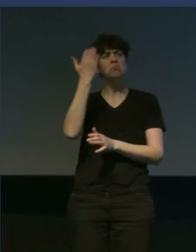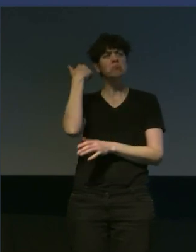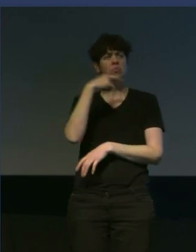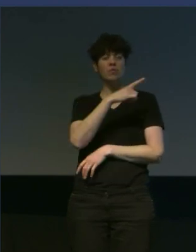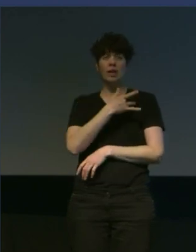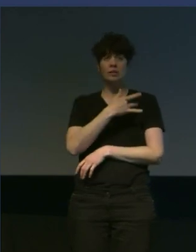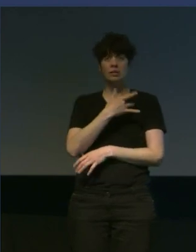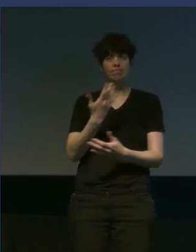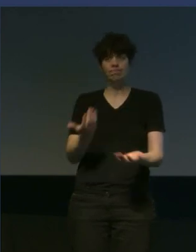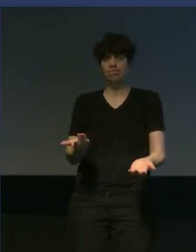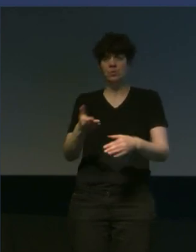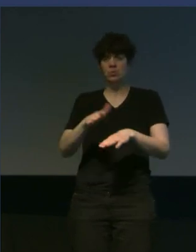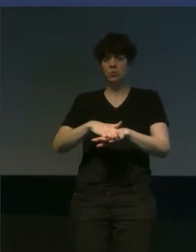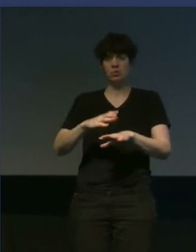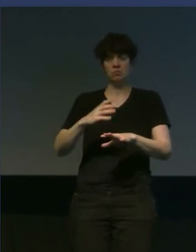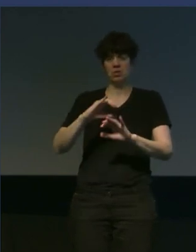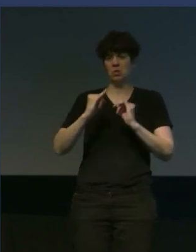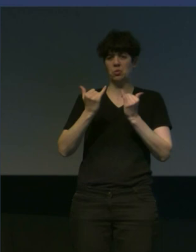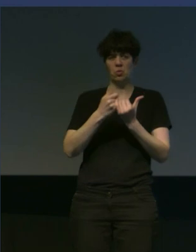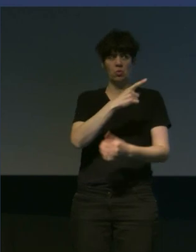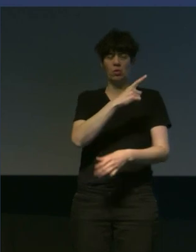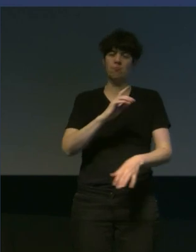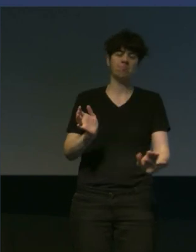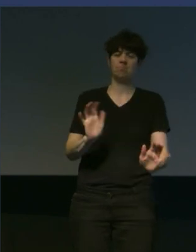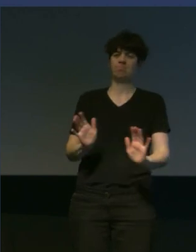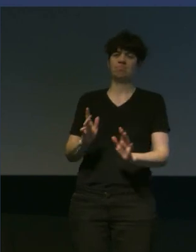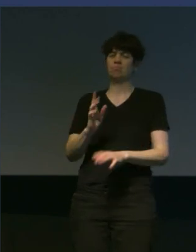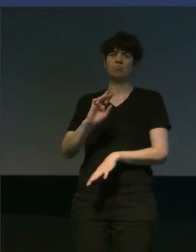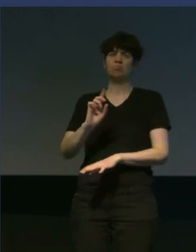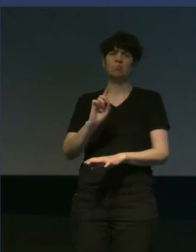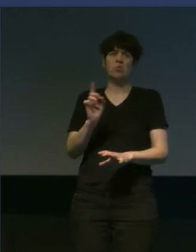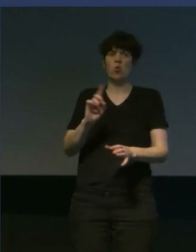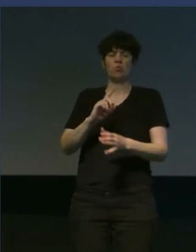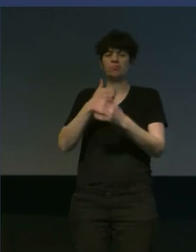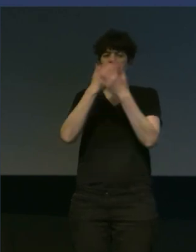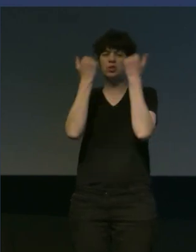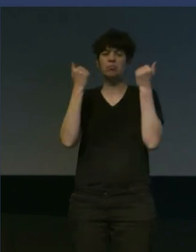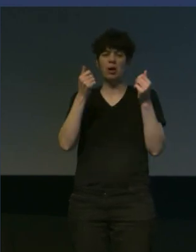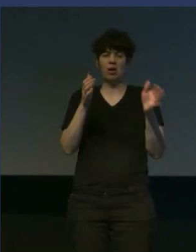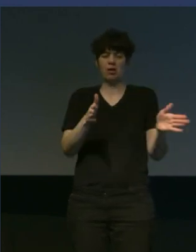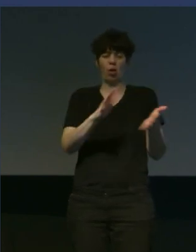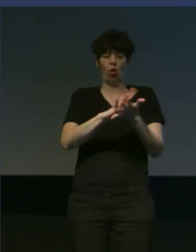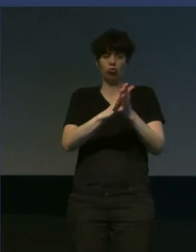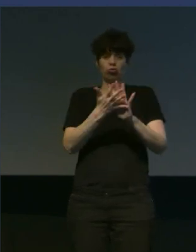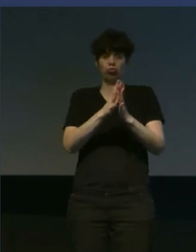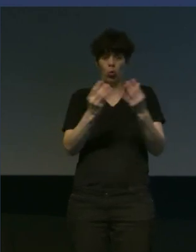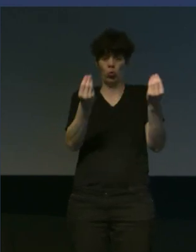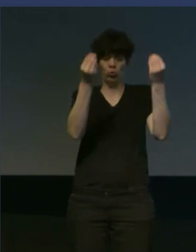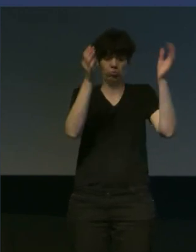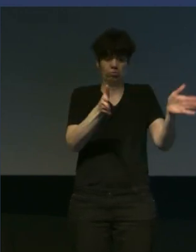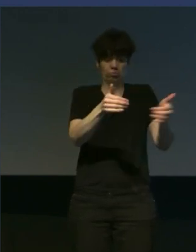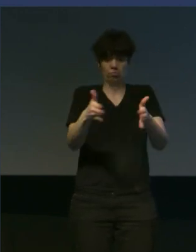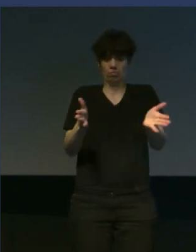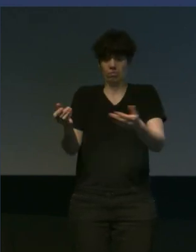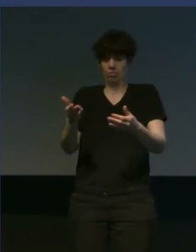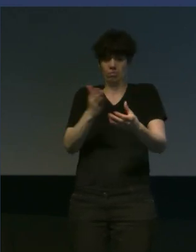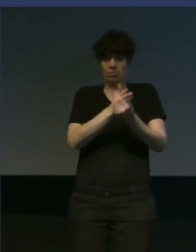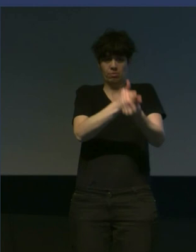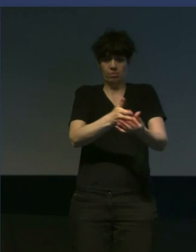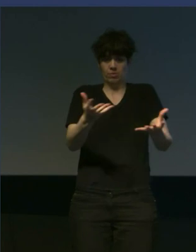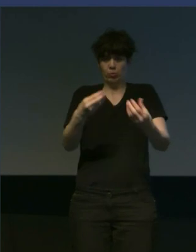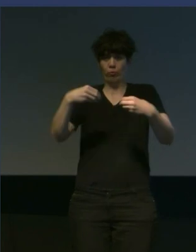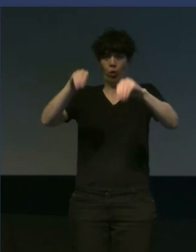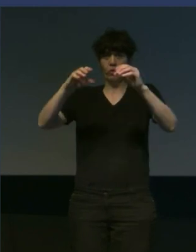Encore une fois, la dernière réunion, on a dit, bah, non, en fait, c'est pas dans quoi le classer pour le vendre, ça va être compliqué. Donc, c'est un